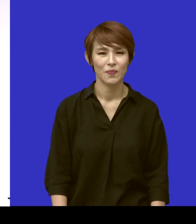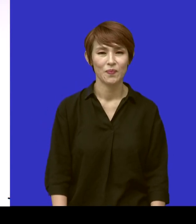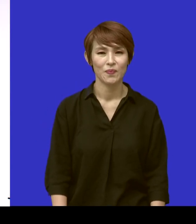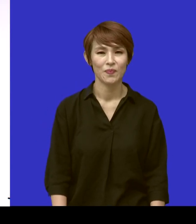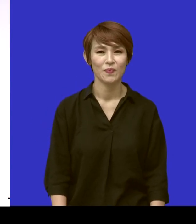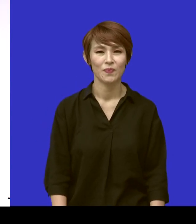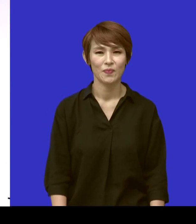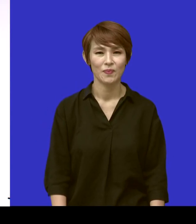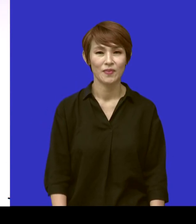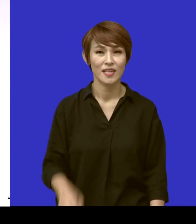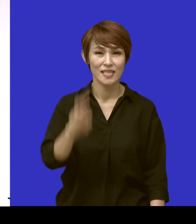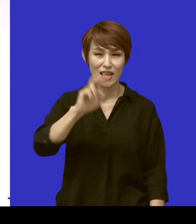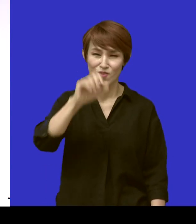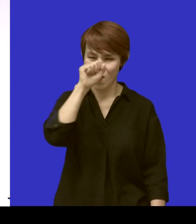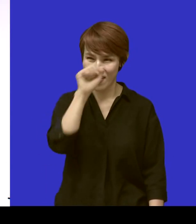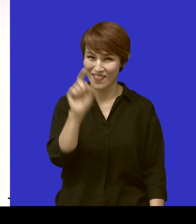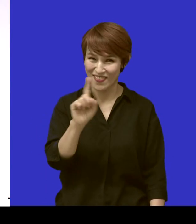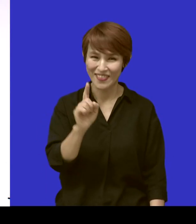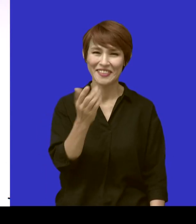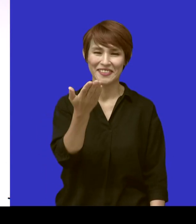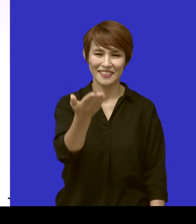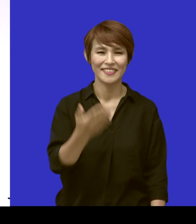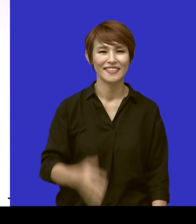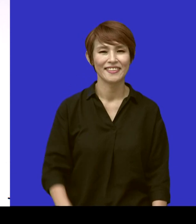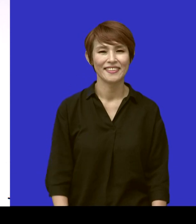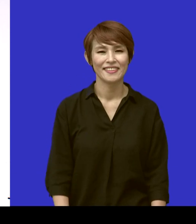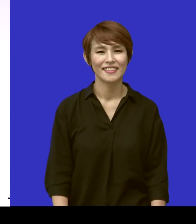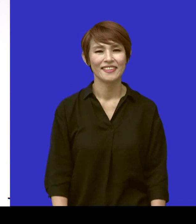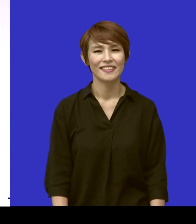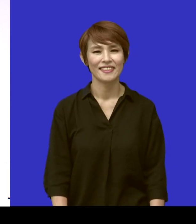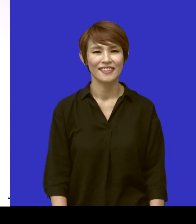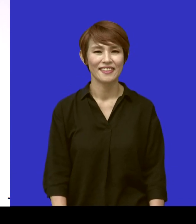저 이 찬양 좋아합니다. 네.